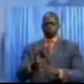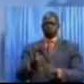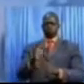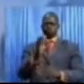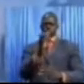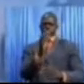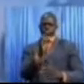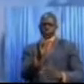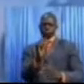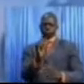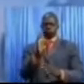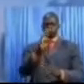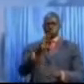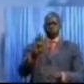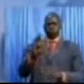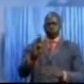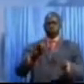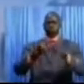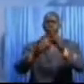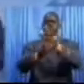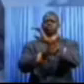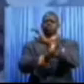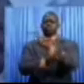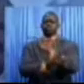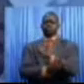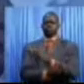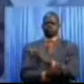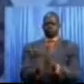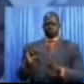échantillon à Bobo-Dioulasso et à Banfora en Migé.